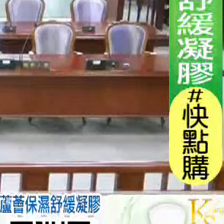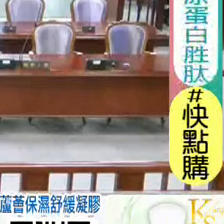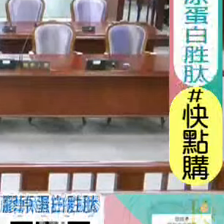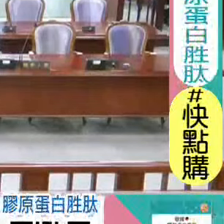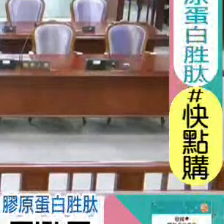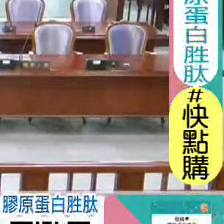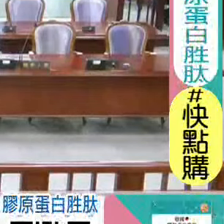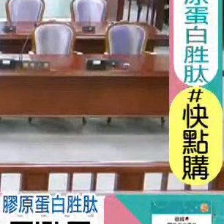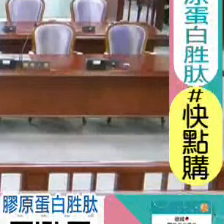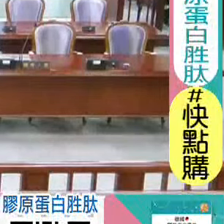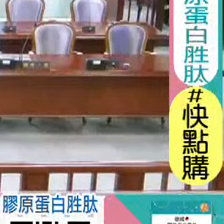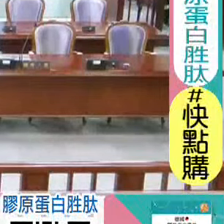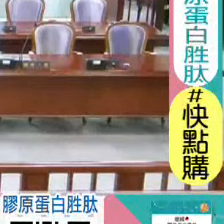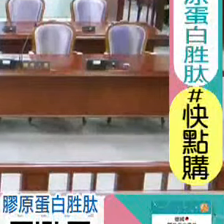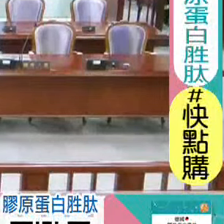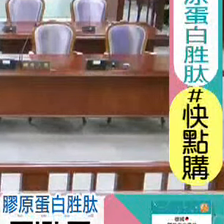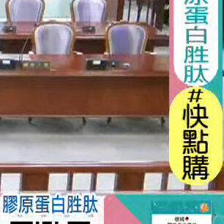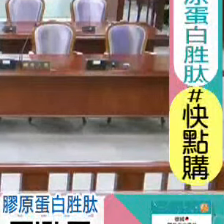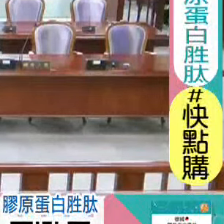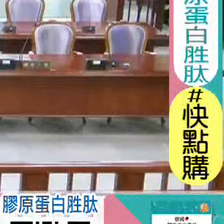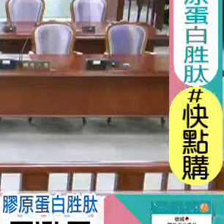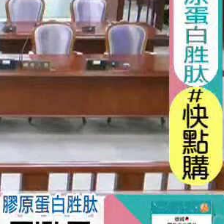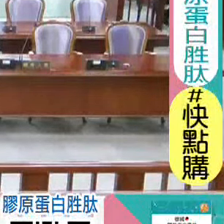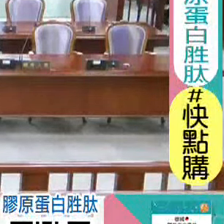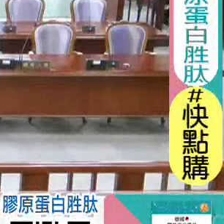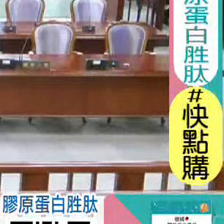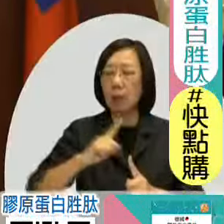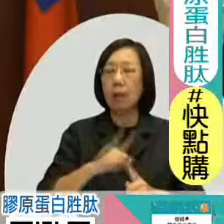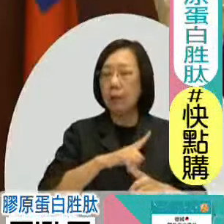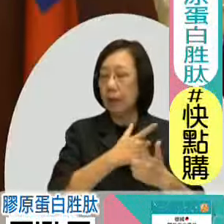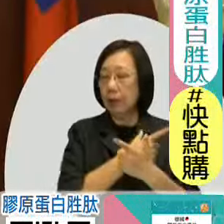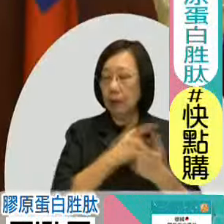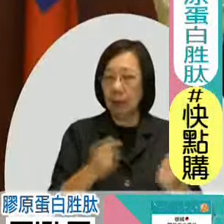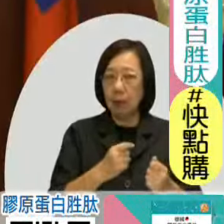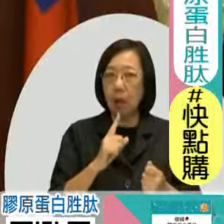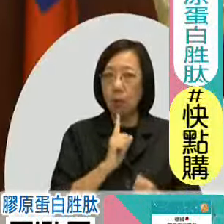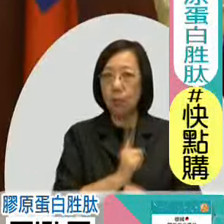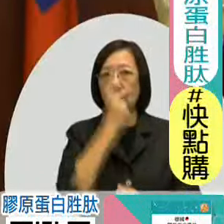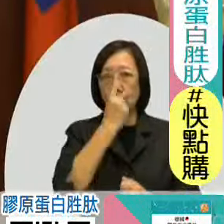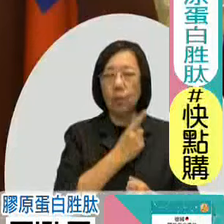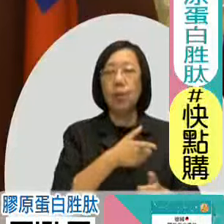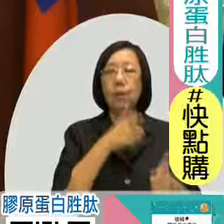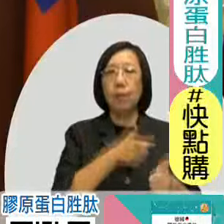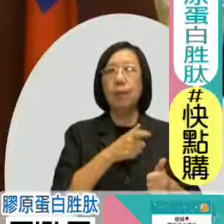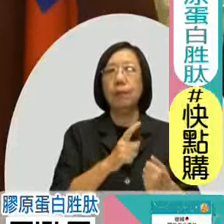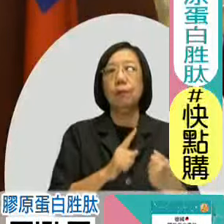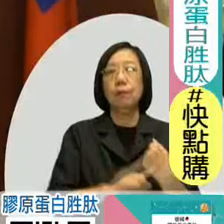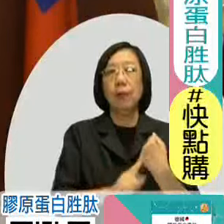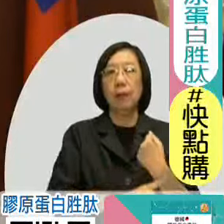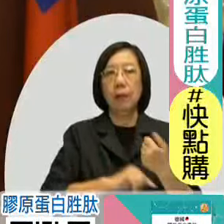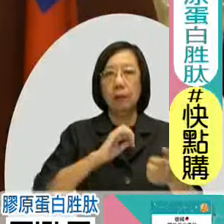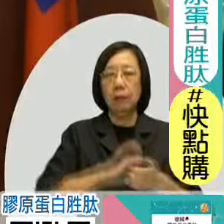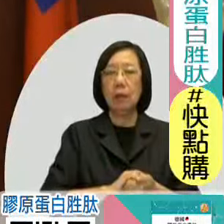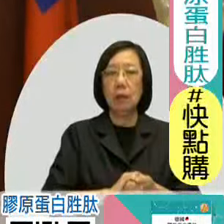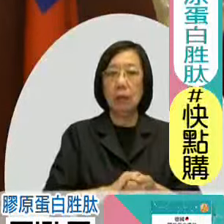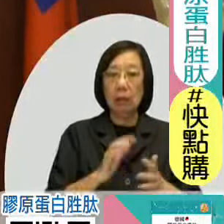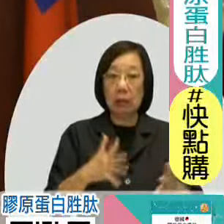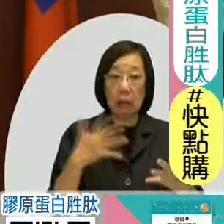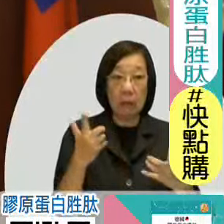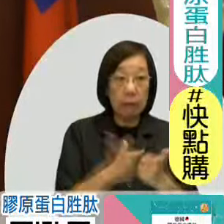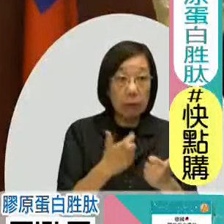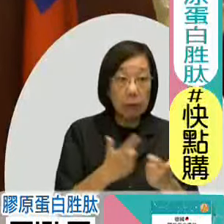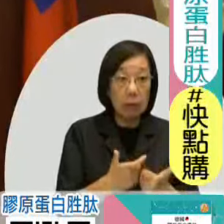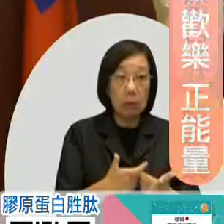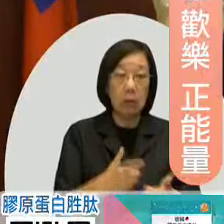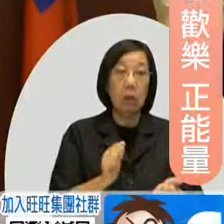酬庸的对象，大法官不能够成为颜色的代表人或者是意识形态的守护者。如